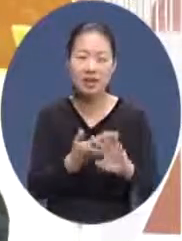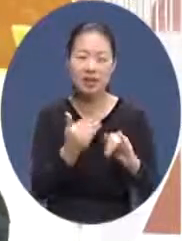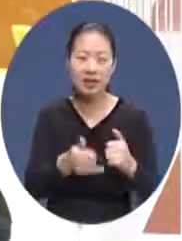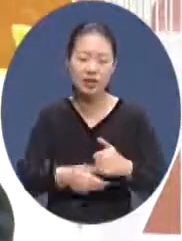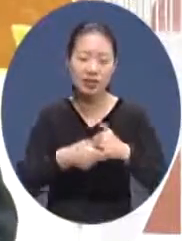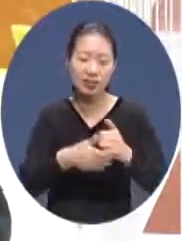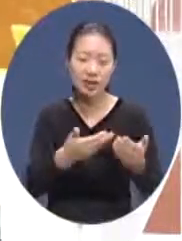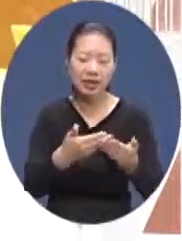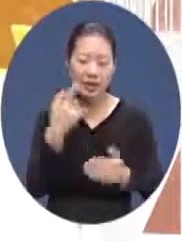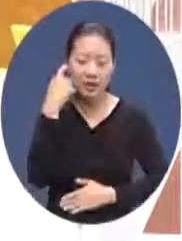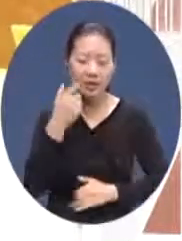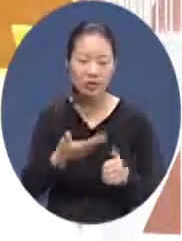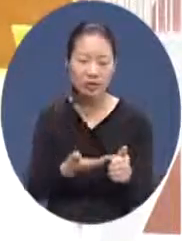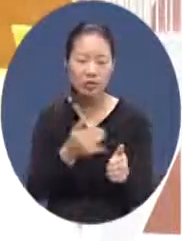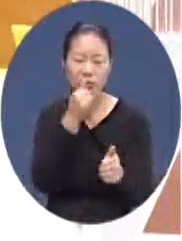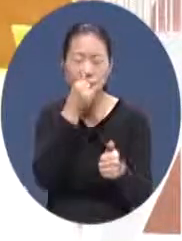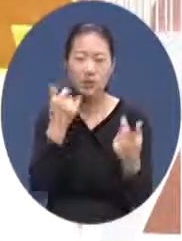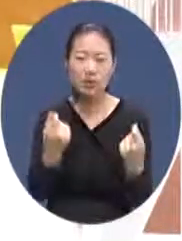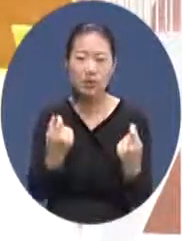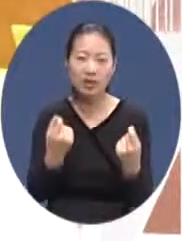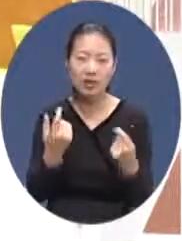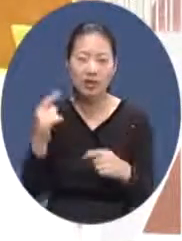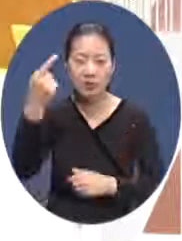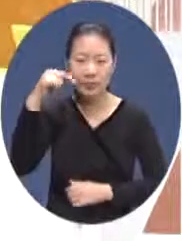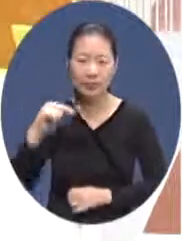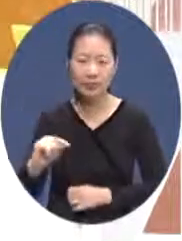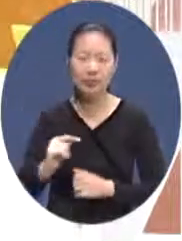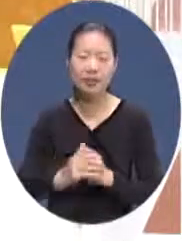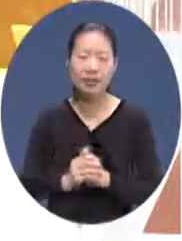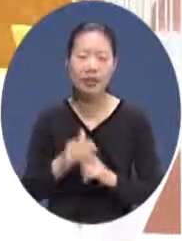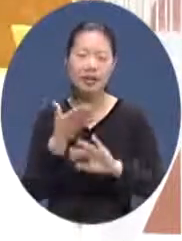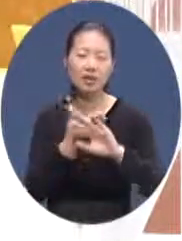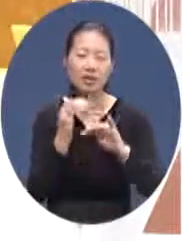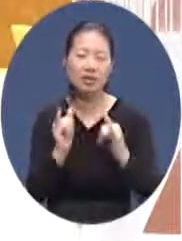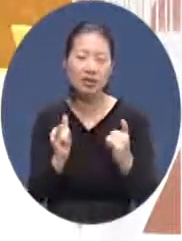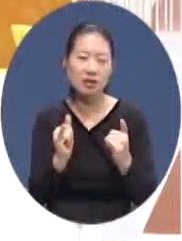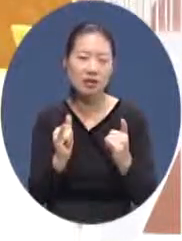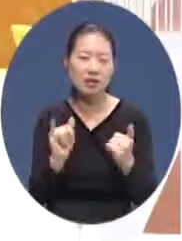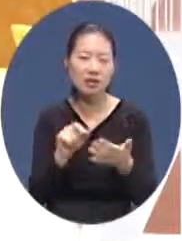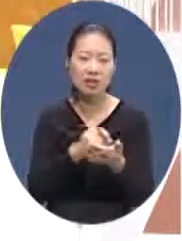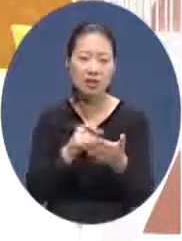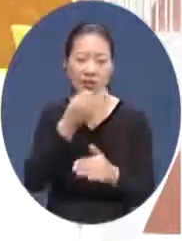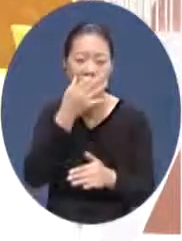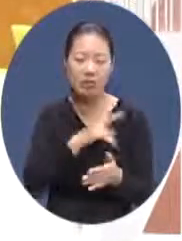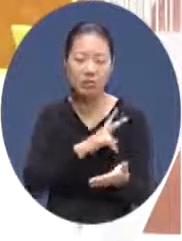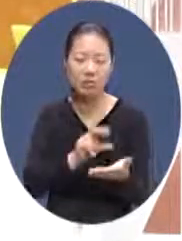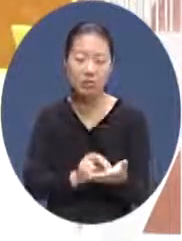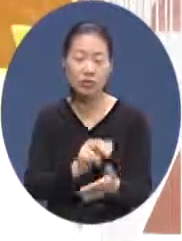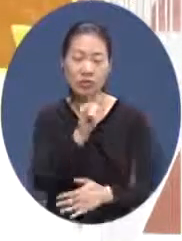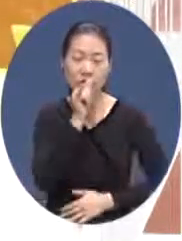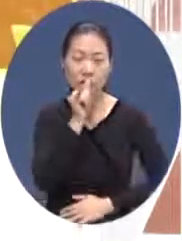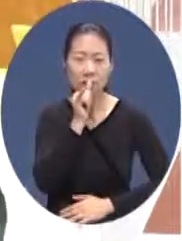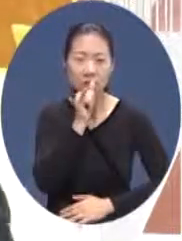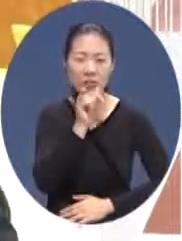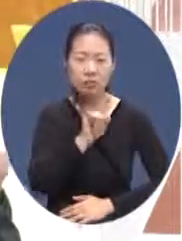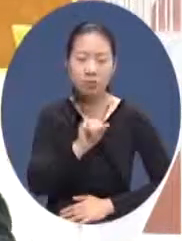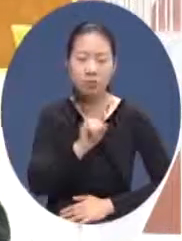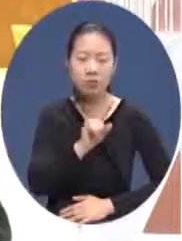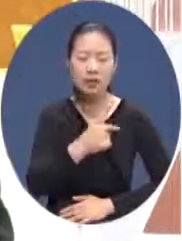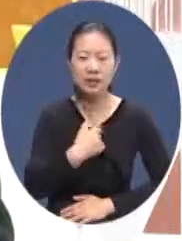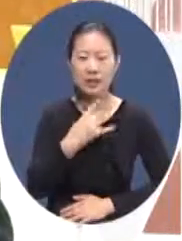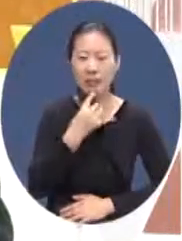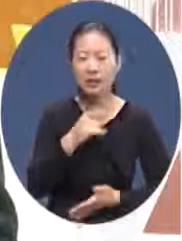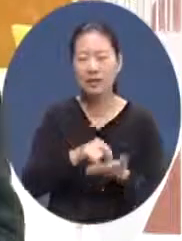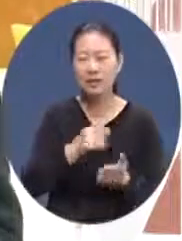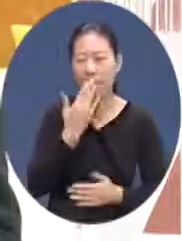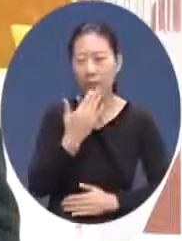대접받는 느낌 그걸 주는 게 좋을 것 같고요. 그다음에 남들이 쓰기 힘들어하는 주제들 있죠. 요거는 나밖에 못